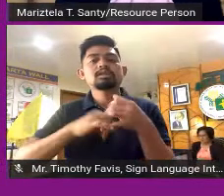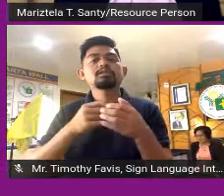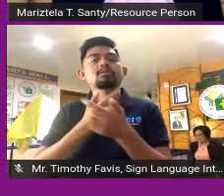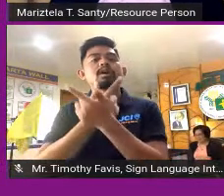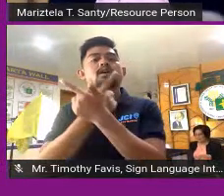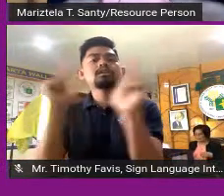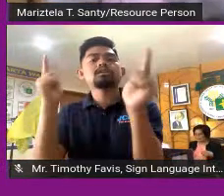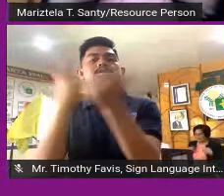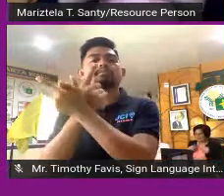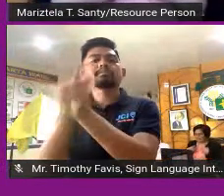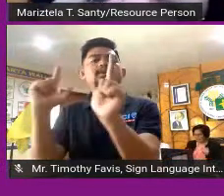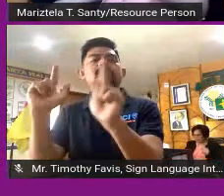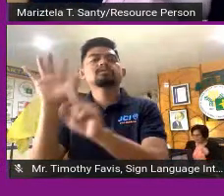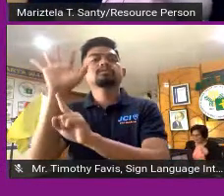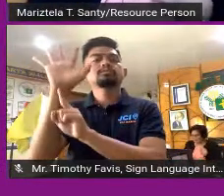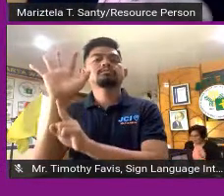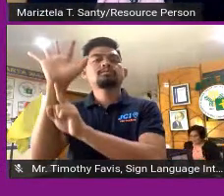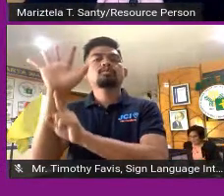liberation,